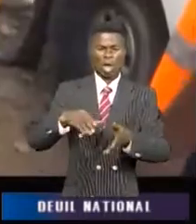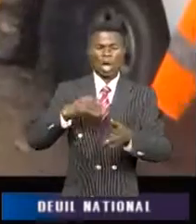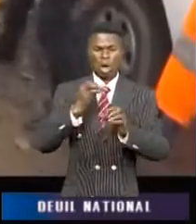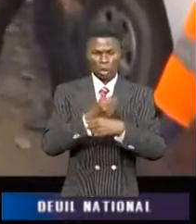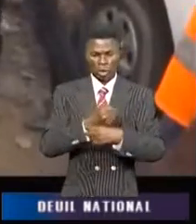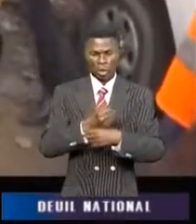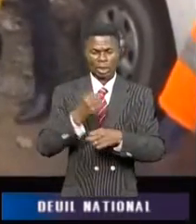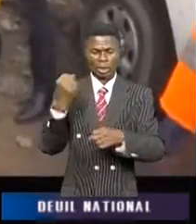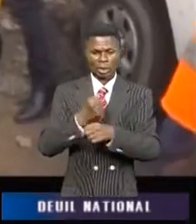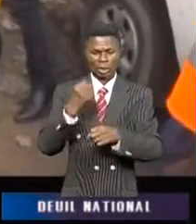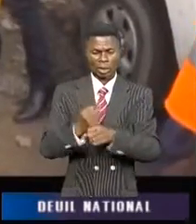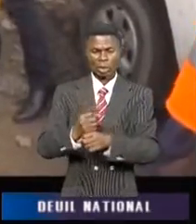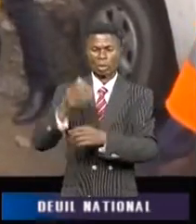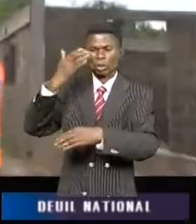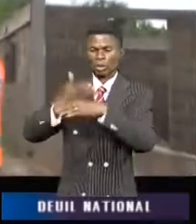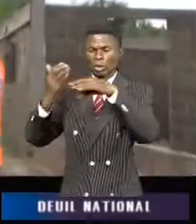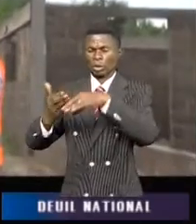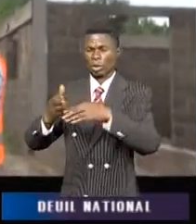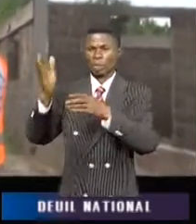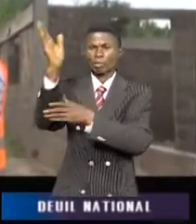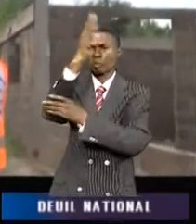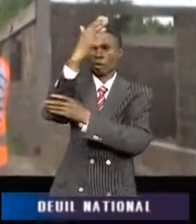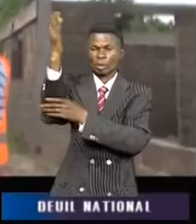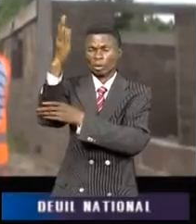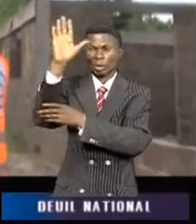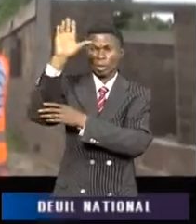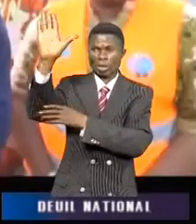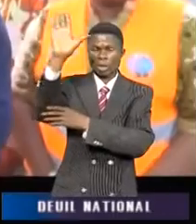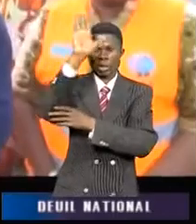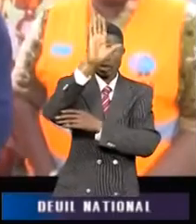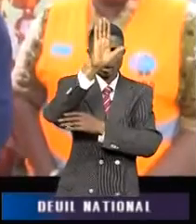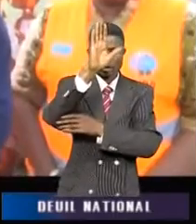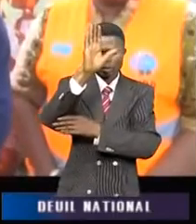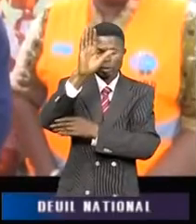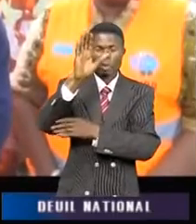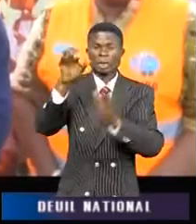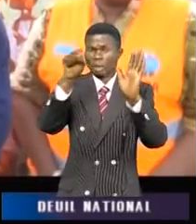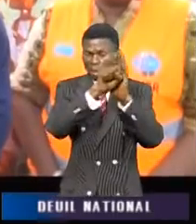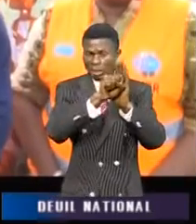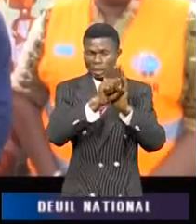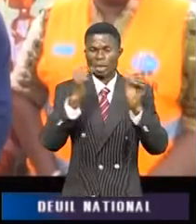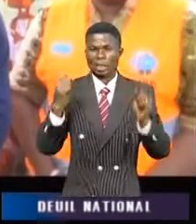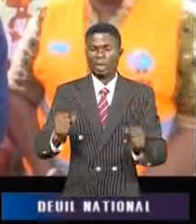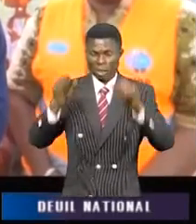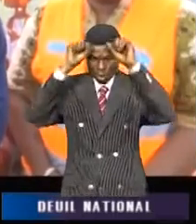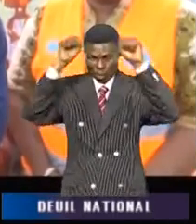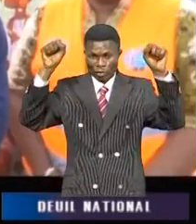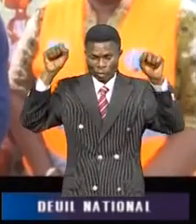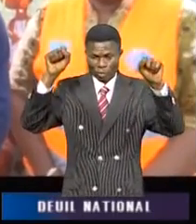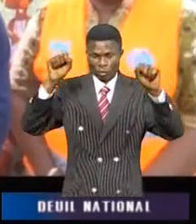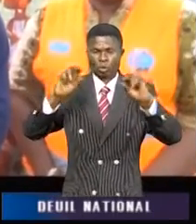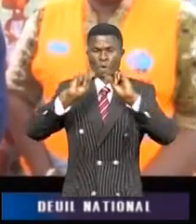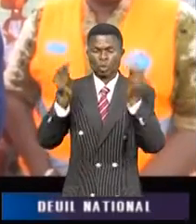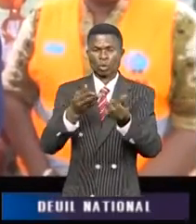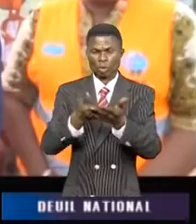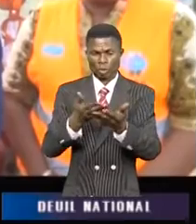les travaux d'implantation des panneaux de signalisation verticale. Jean-Rémy Nganga est le président de la CNPR.